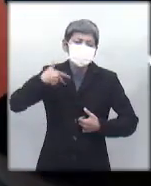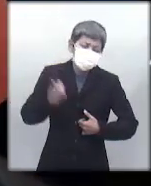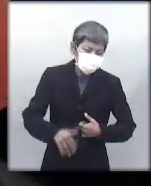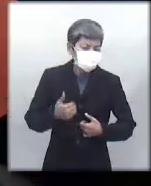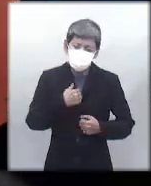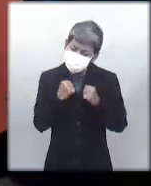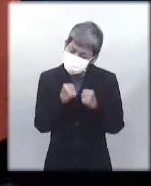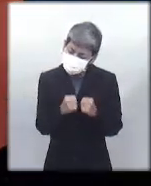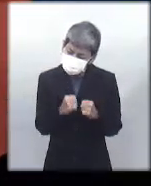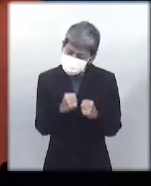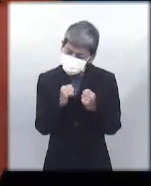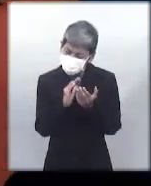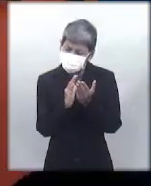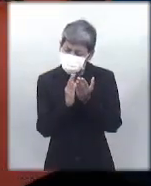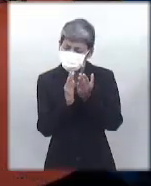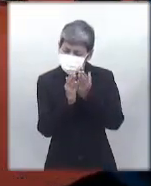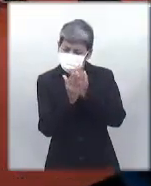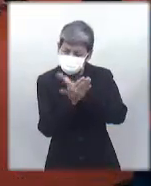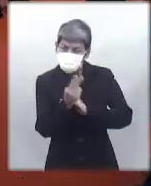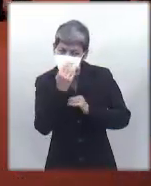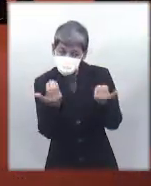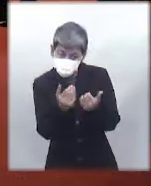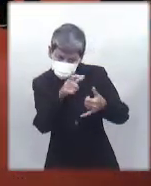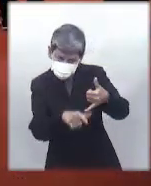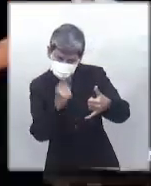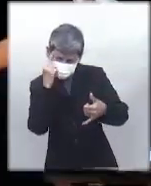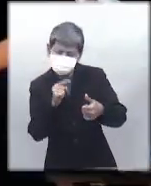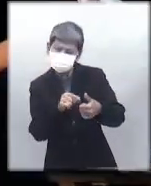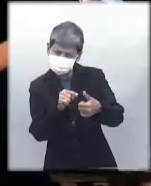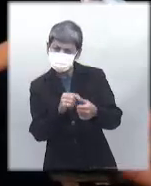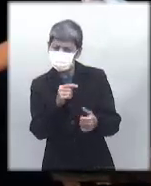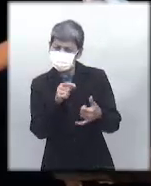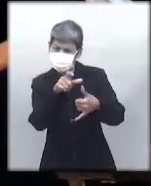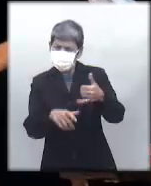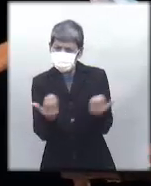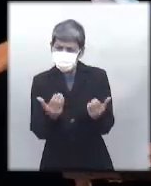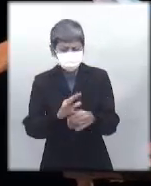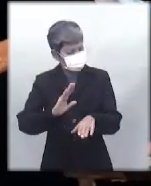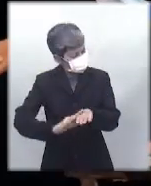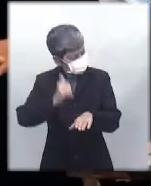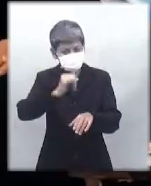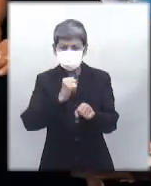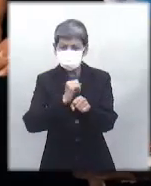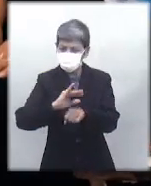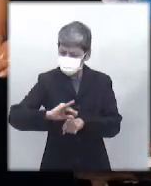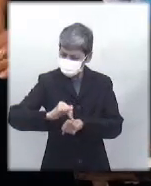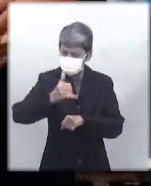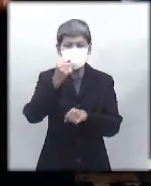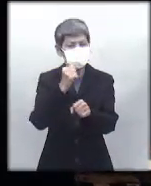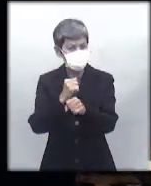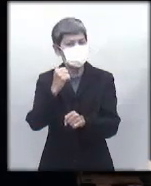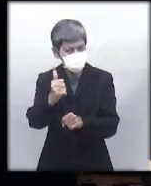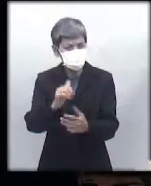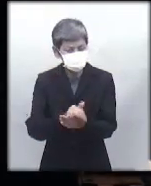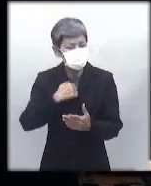พอเราเปลี่ยนความคิดของเราได้แล้วเนี่ยว่าเรามองลูกในภาพลูกของเราเนี่ยเป็นลูกที่มีศักยภาพเป็นลูกที่มีความสามารถ